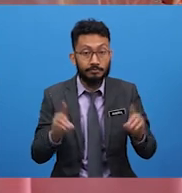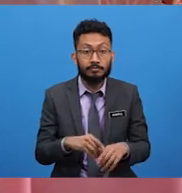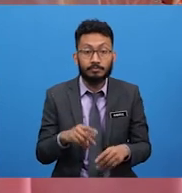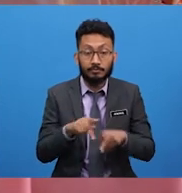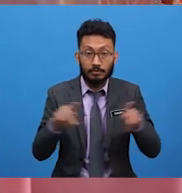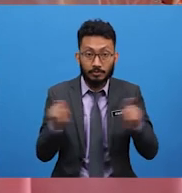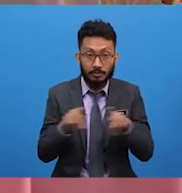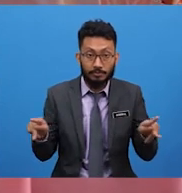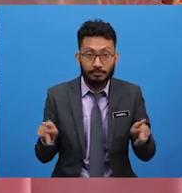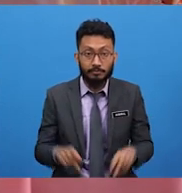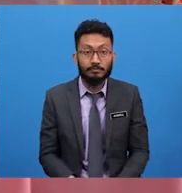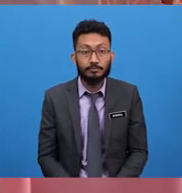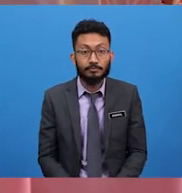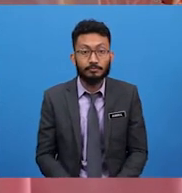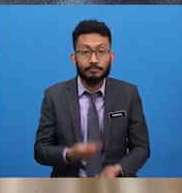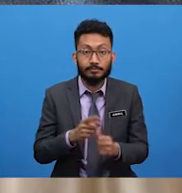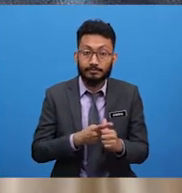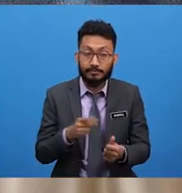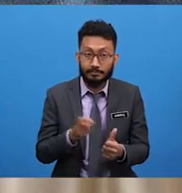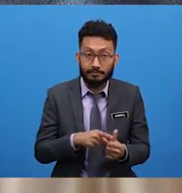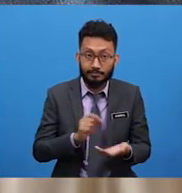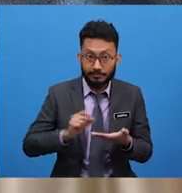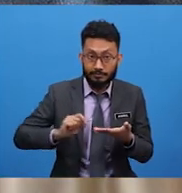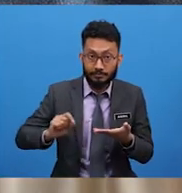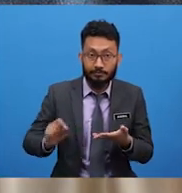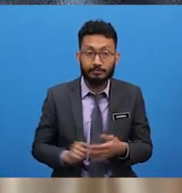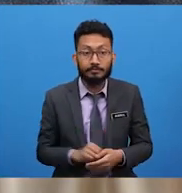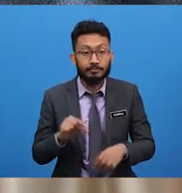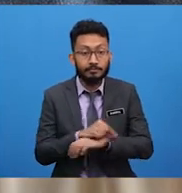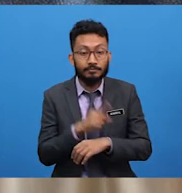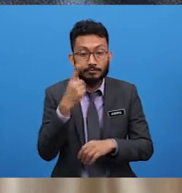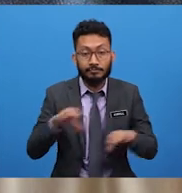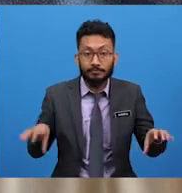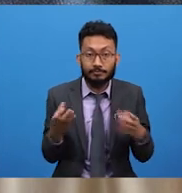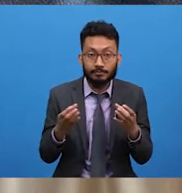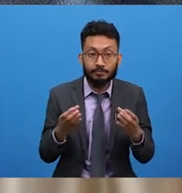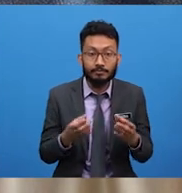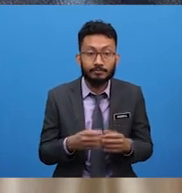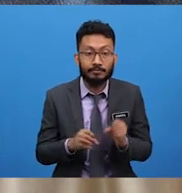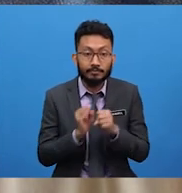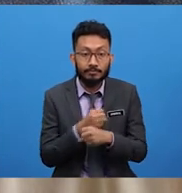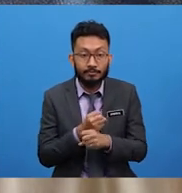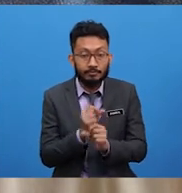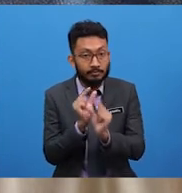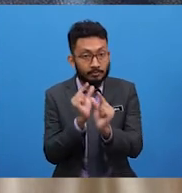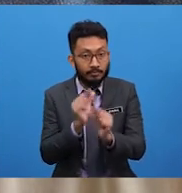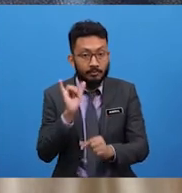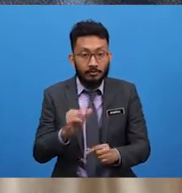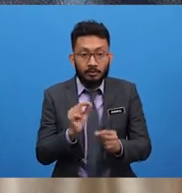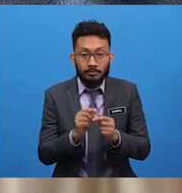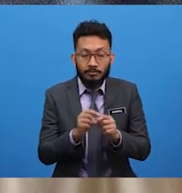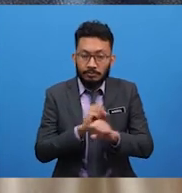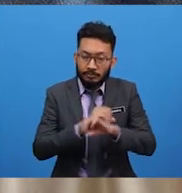Pertama, pensel. Pensel digunakan untuk membuat dan membentuk garisan yang jelas dan halus